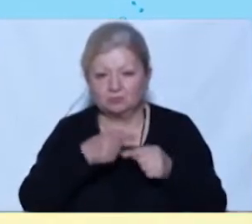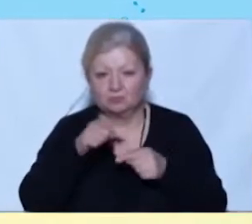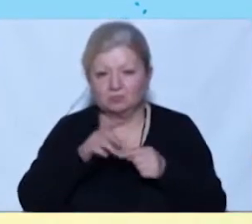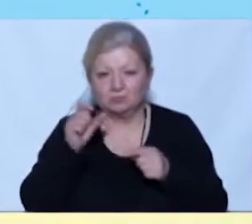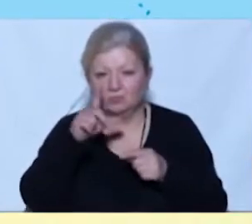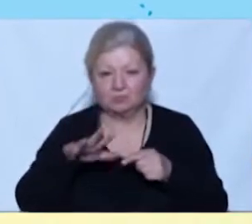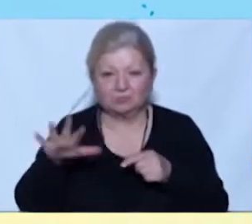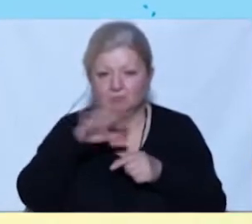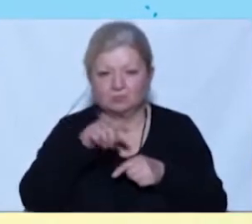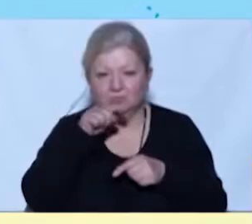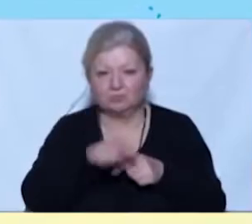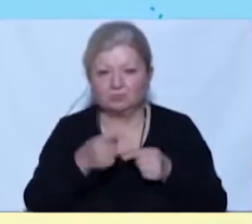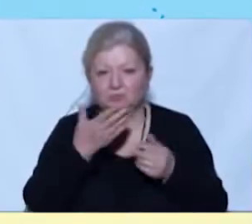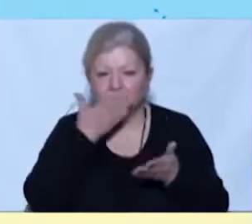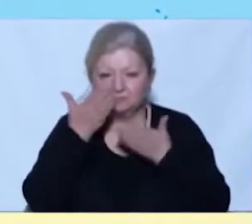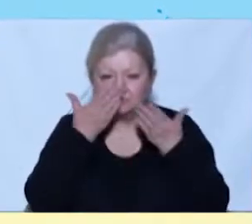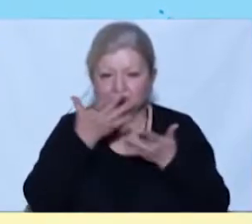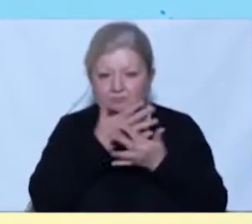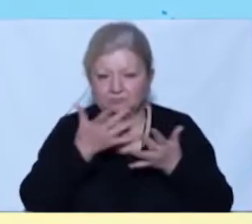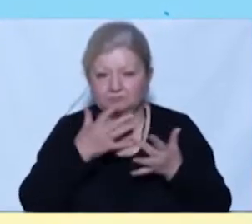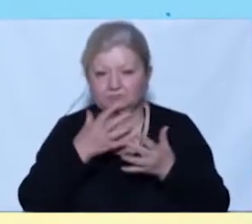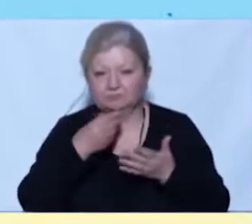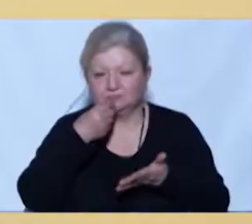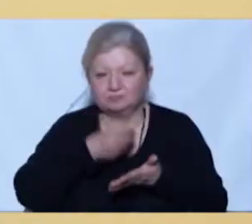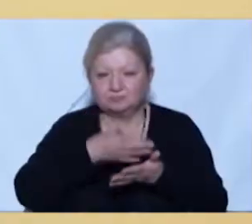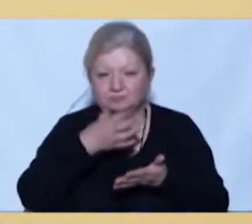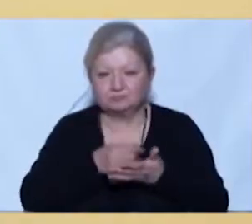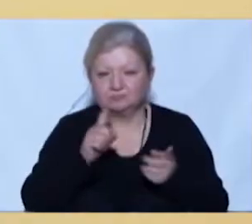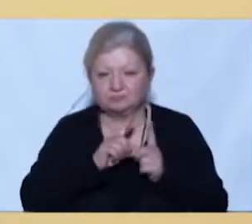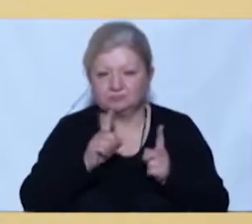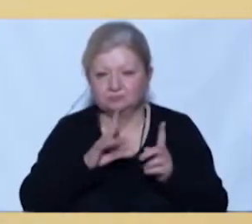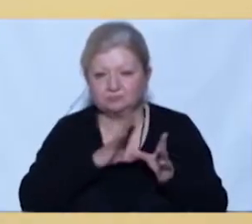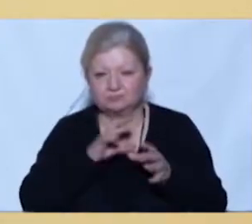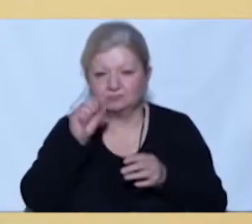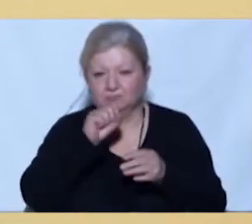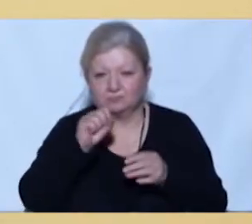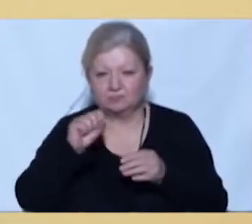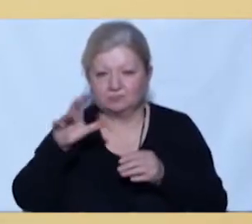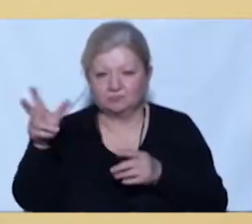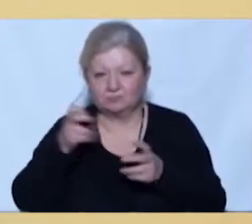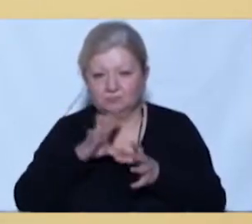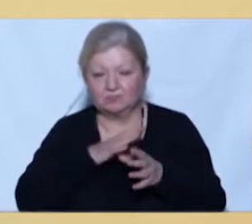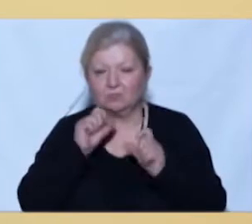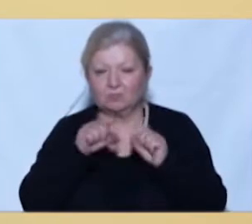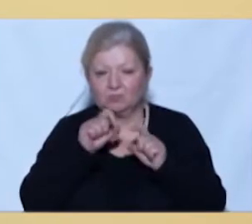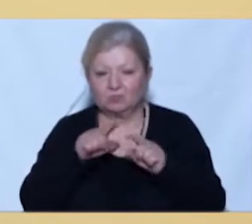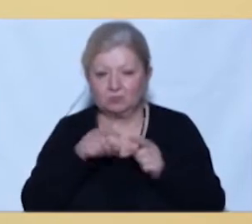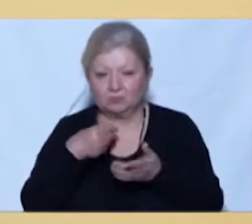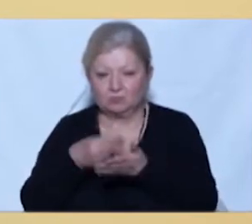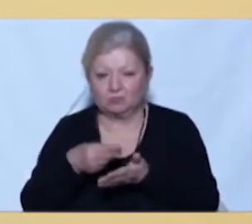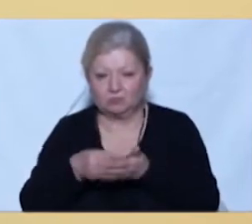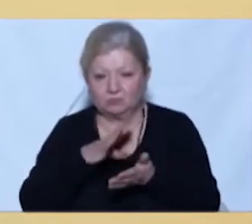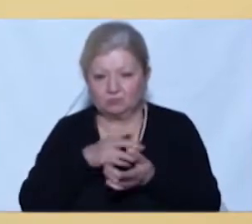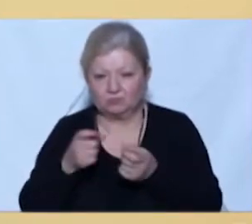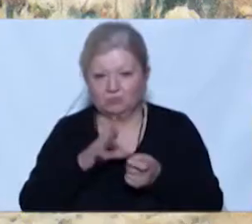ამ სანელებლებსა და სხვა იმ ძვირფას ფუფუნების საგნებს, რასაც აზიიდან იღებდა, ოქროთი ყიდულობდა და იმ დროისათვის ოქროს